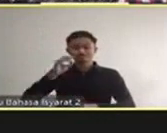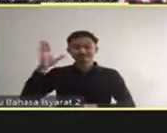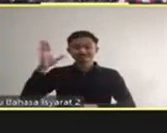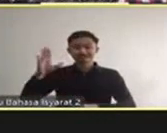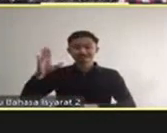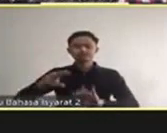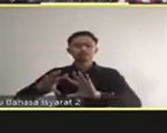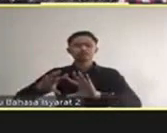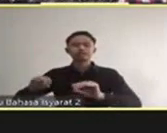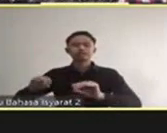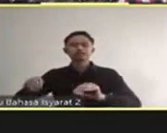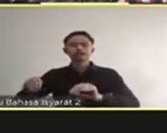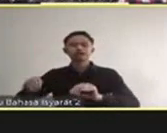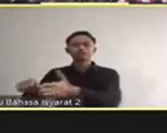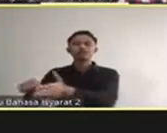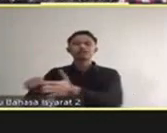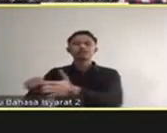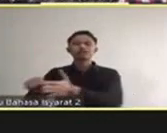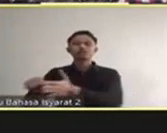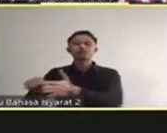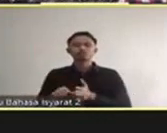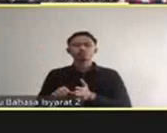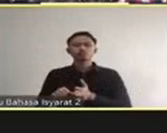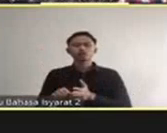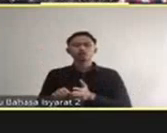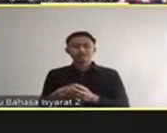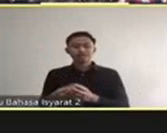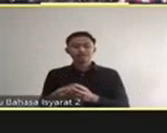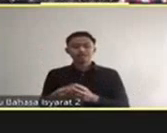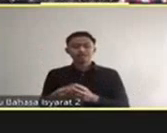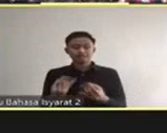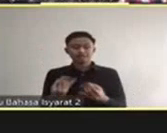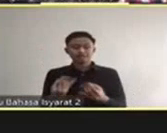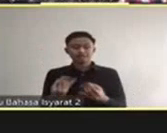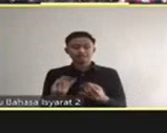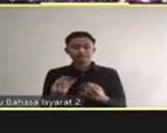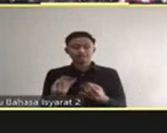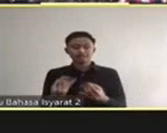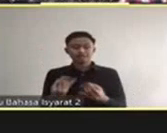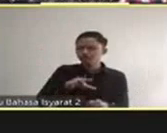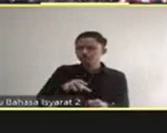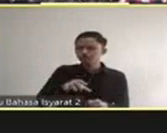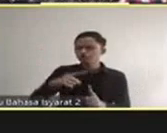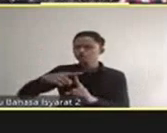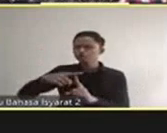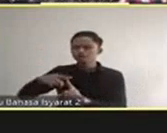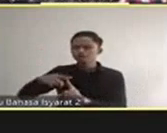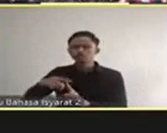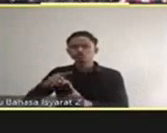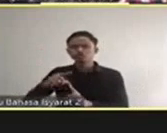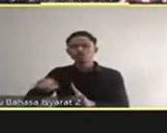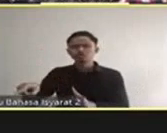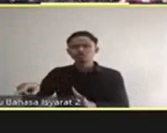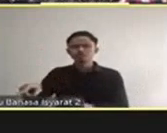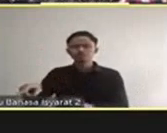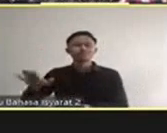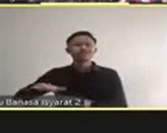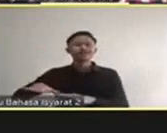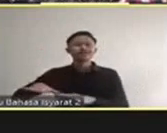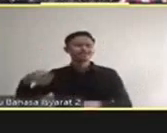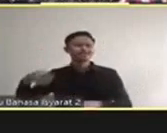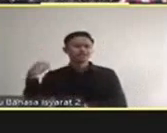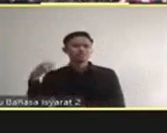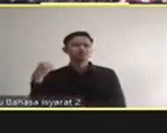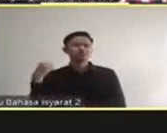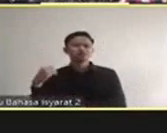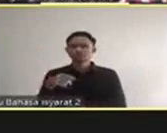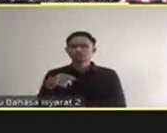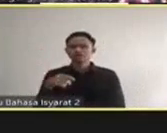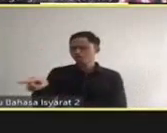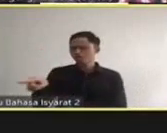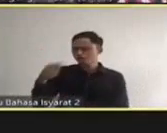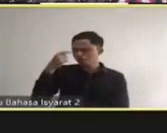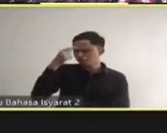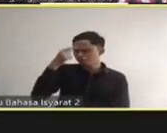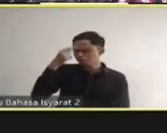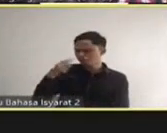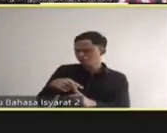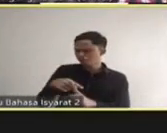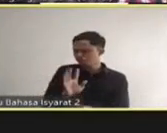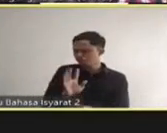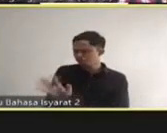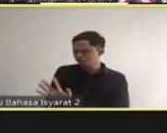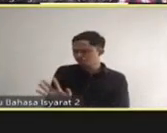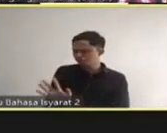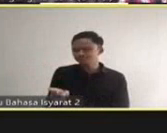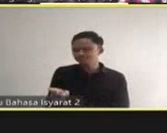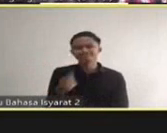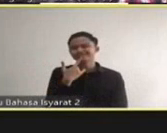Ketika guru meminta tugas-tugas itu dikumpulkan, mereka tidak bisa mengumpulkan itu dan dianggap telat dan tidak mengumpulkan tugas. Nah, hal-hal